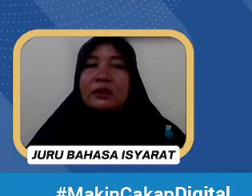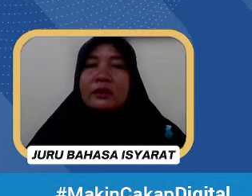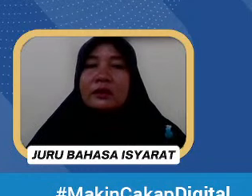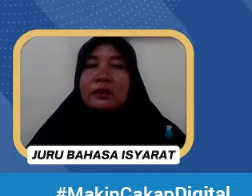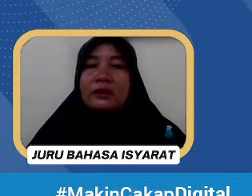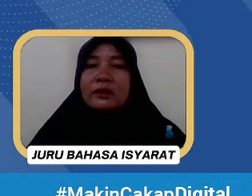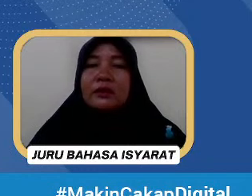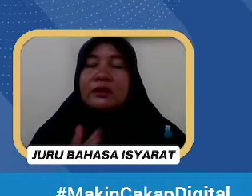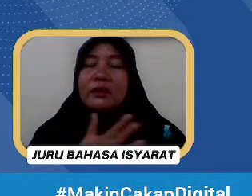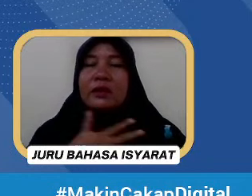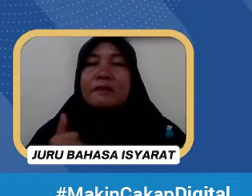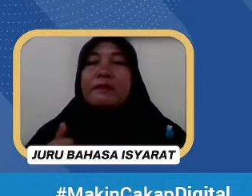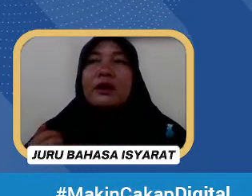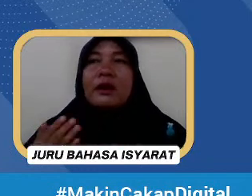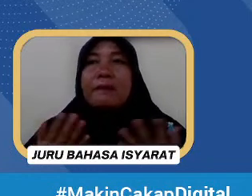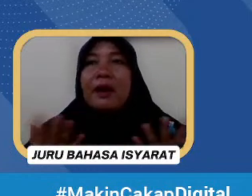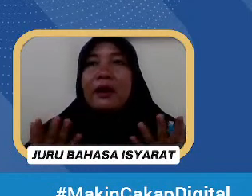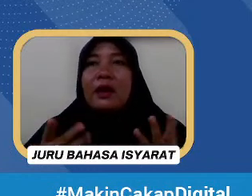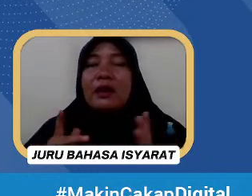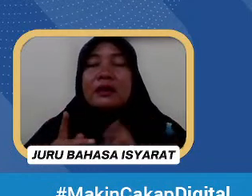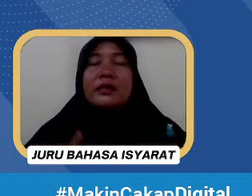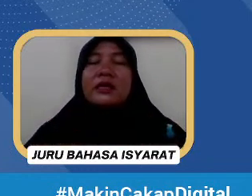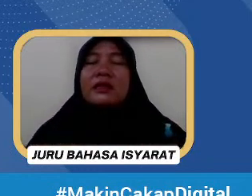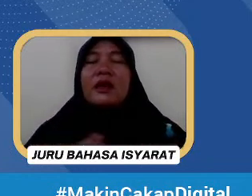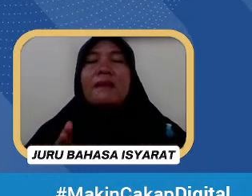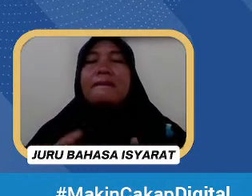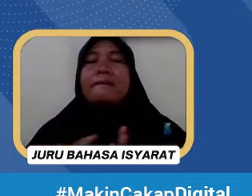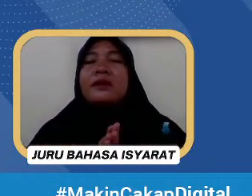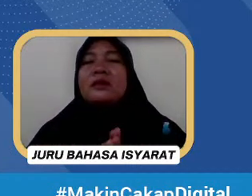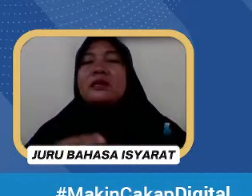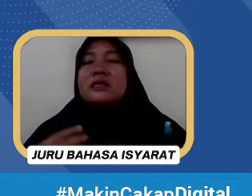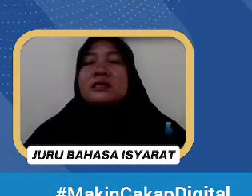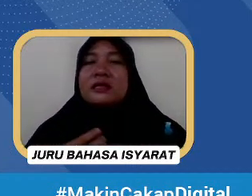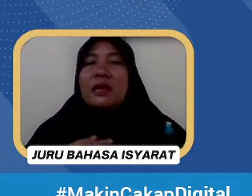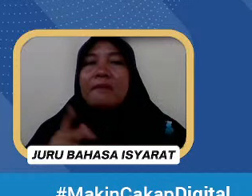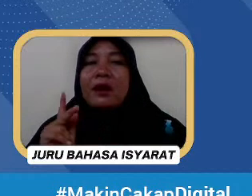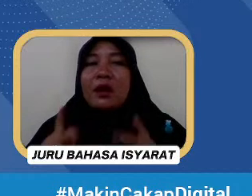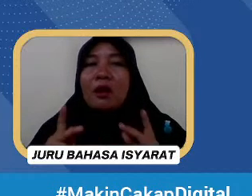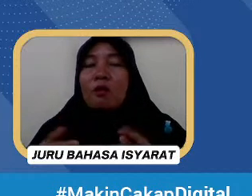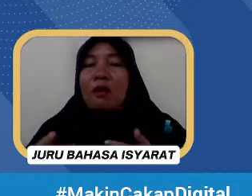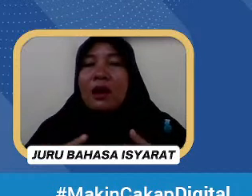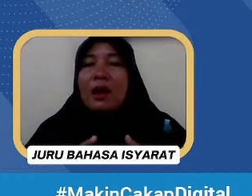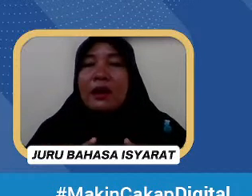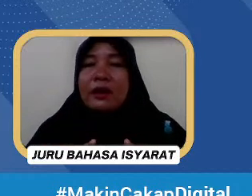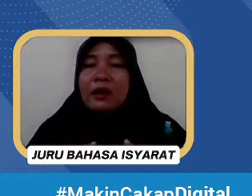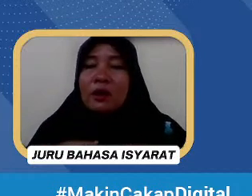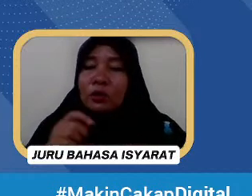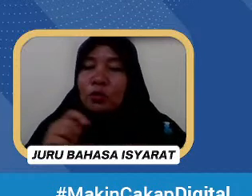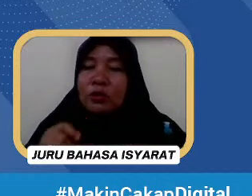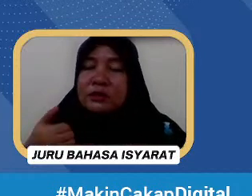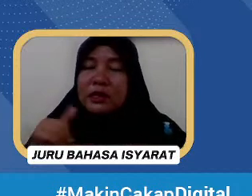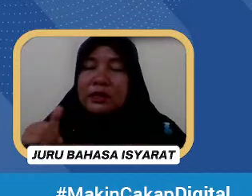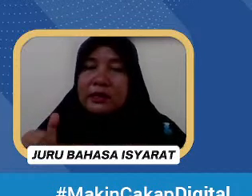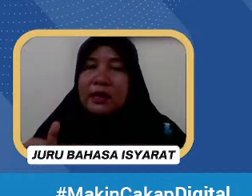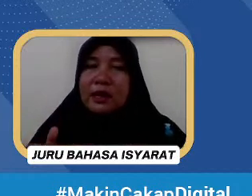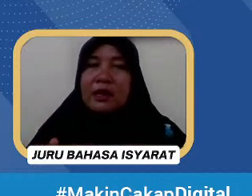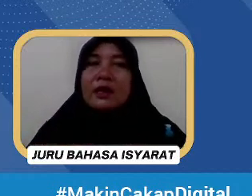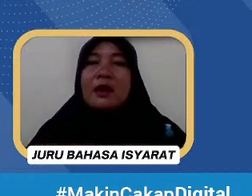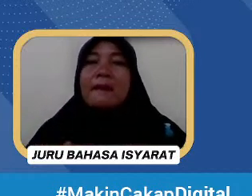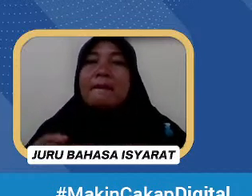karena terkadang kebebasan tanpa batas dalam dunia maya menjadikan manusia lupa akan batasan.